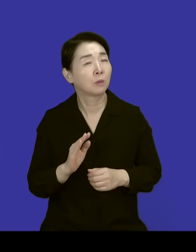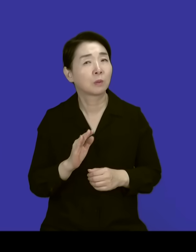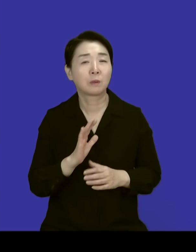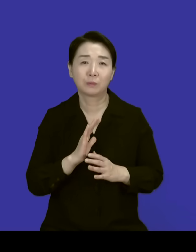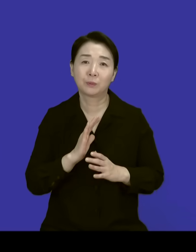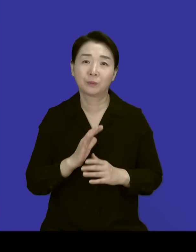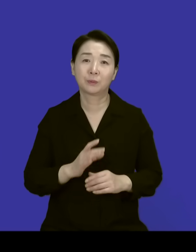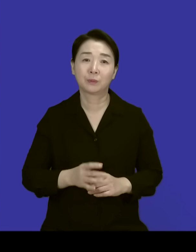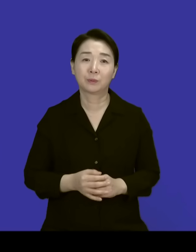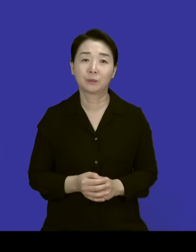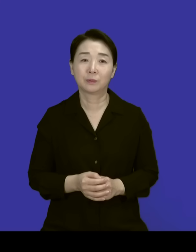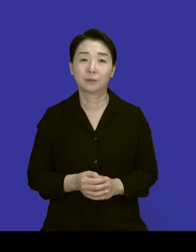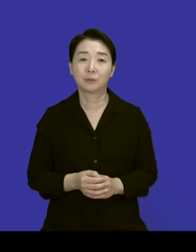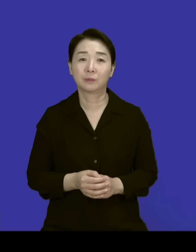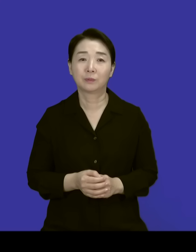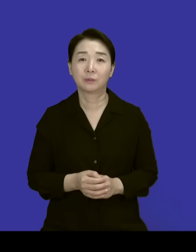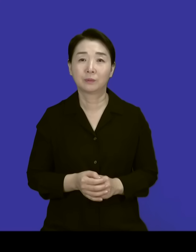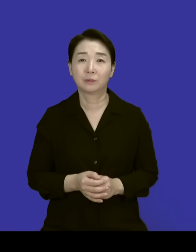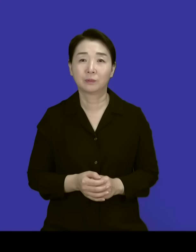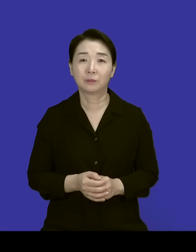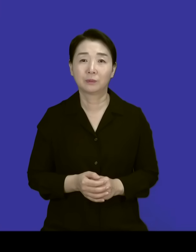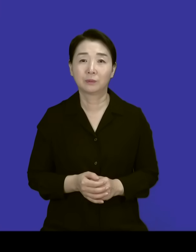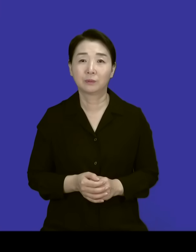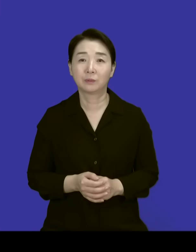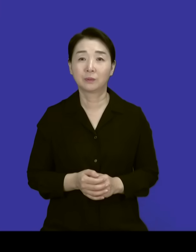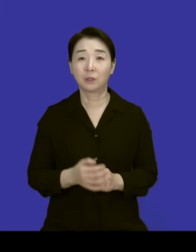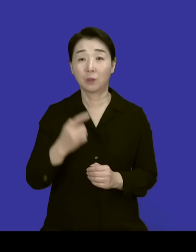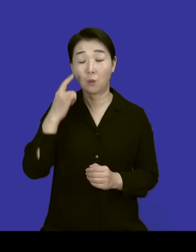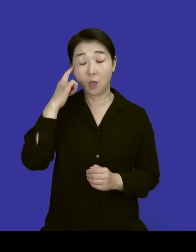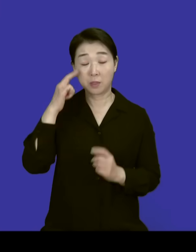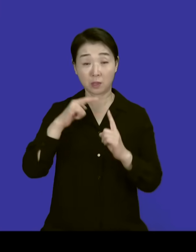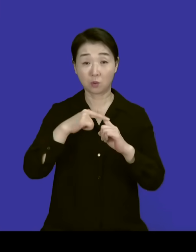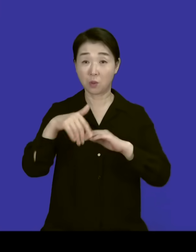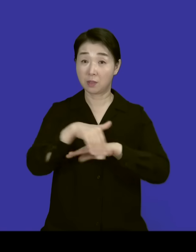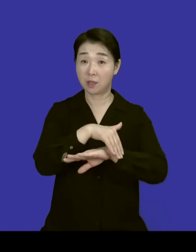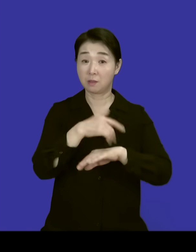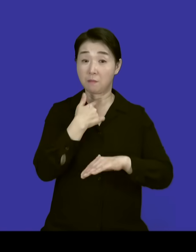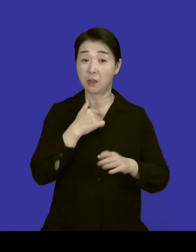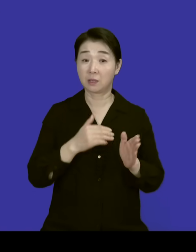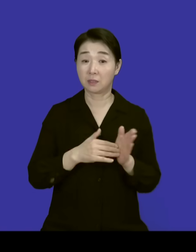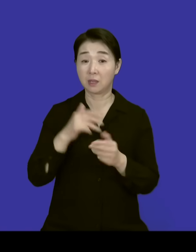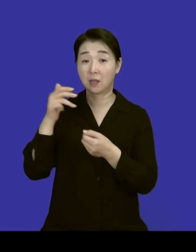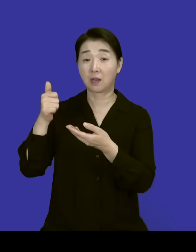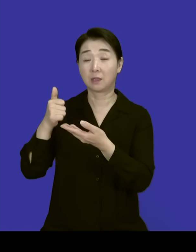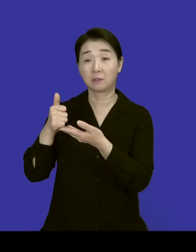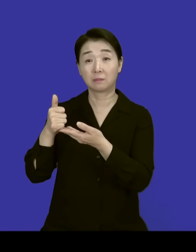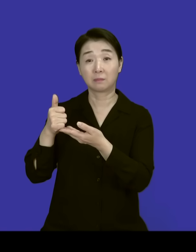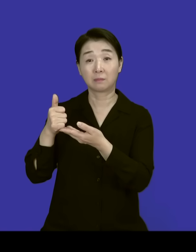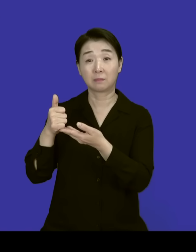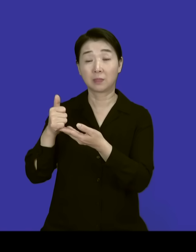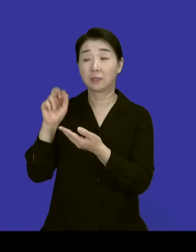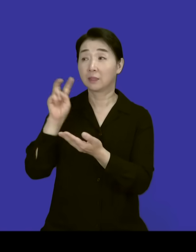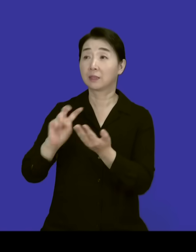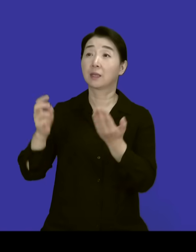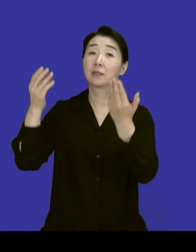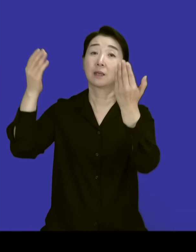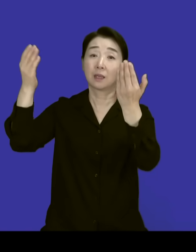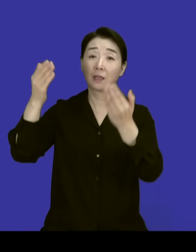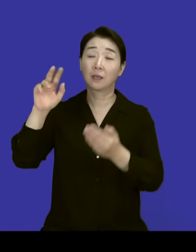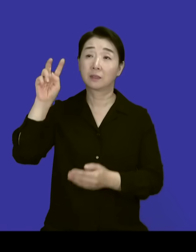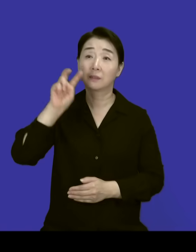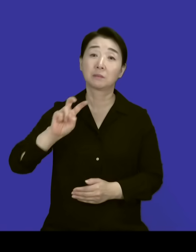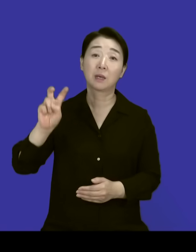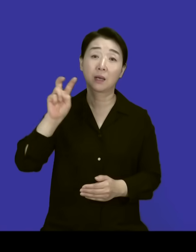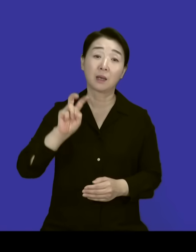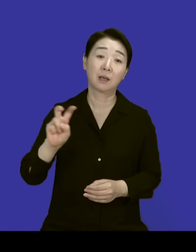무서웠어. 왜냐면 내가 교회를 계속 다니면서 하나님을 막 이제 찬양하면서